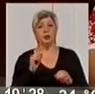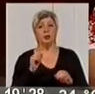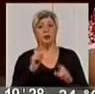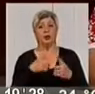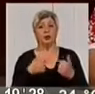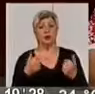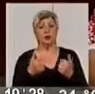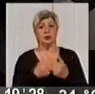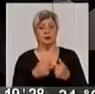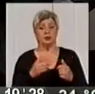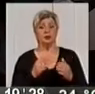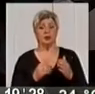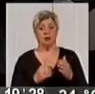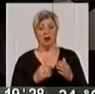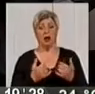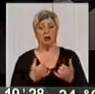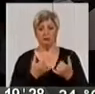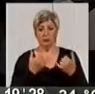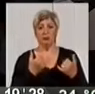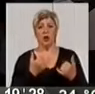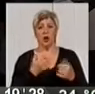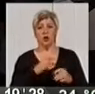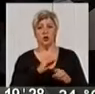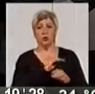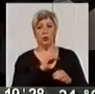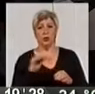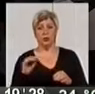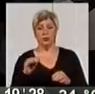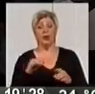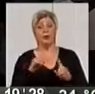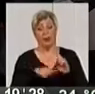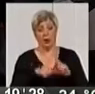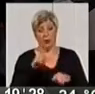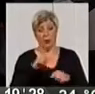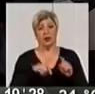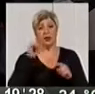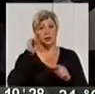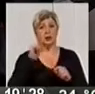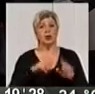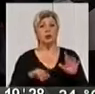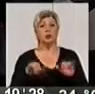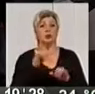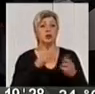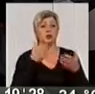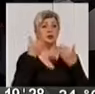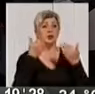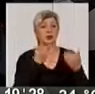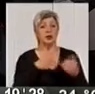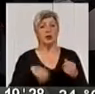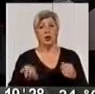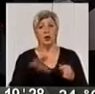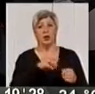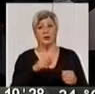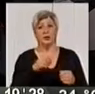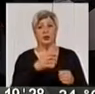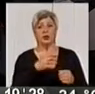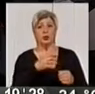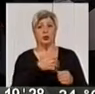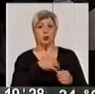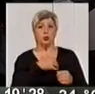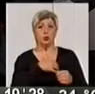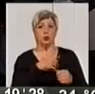організовувати на належному рівні. А от слухайте, батьки, ну, звісно, знають, куди треба звертатись, але всі ж, я так підозрюю, хочуть, щоб їхні